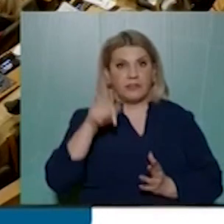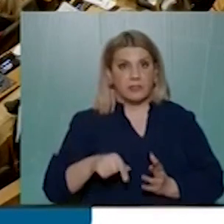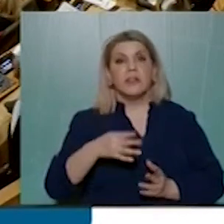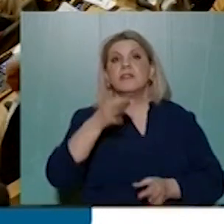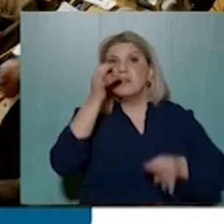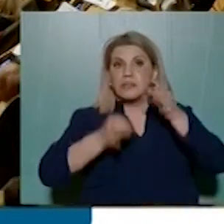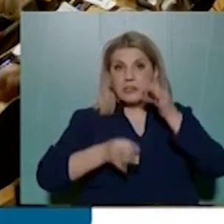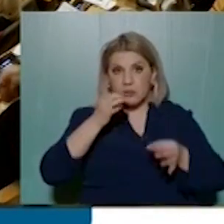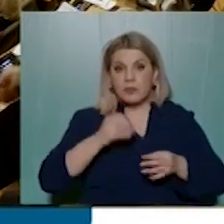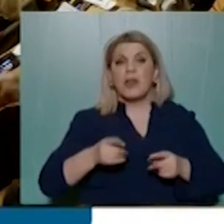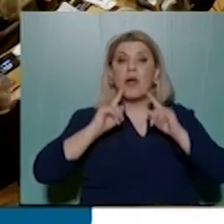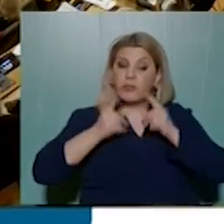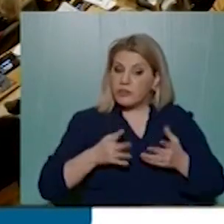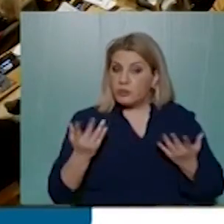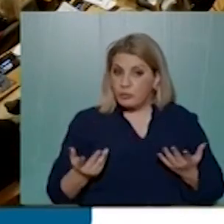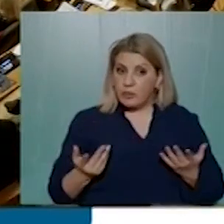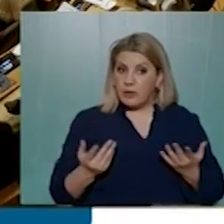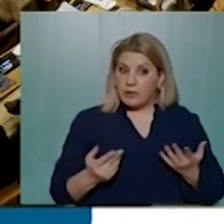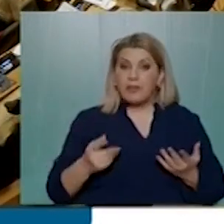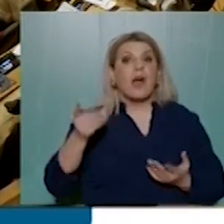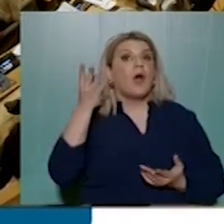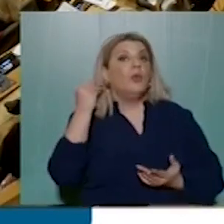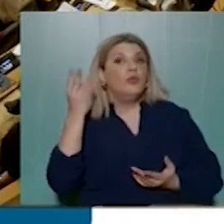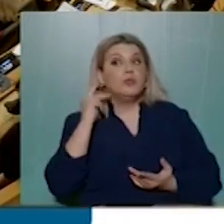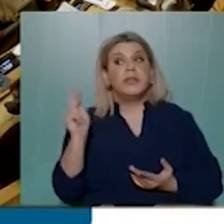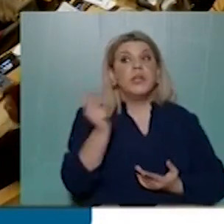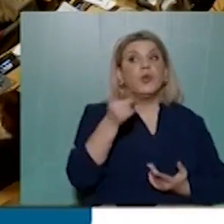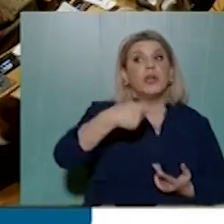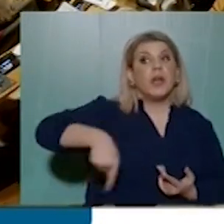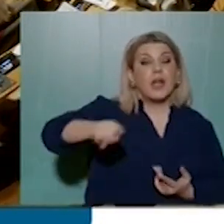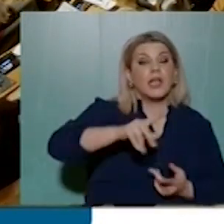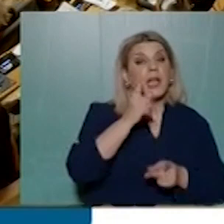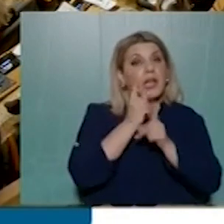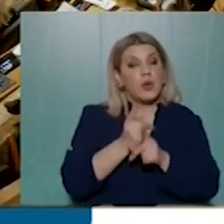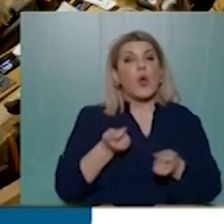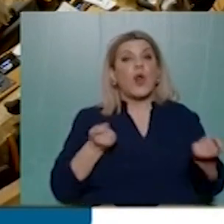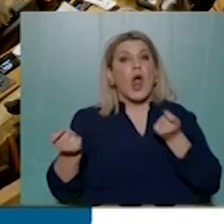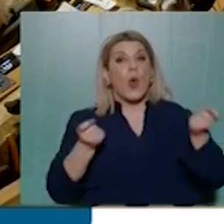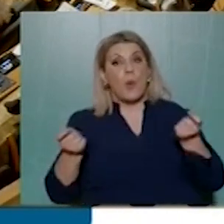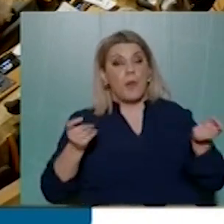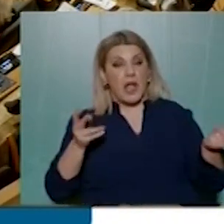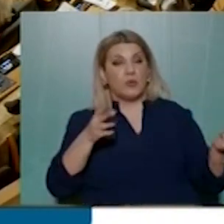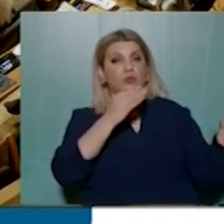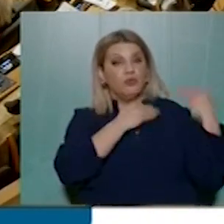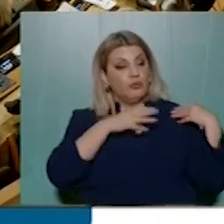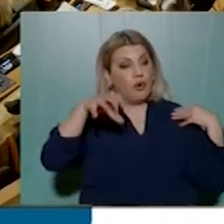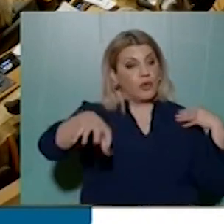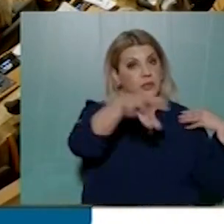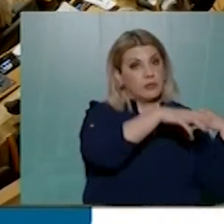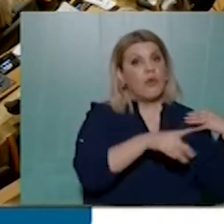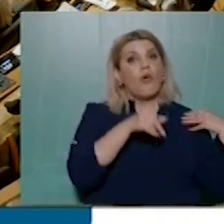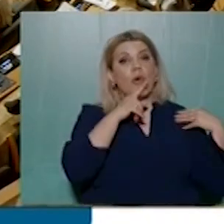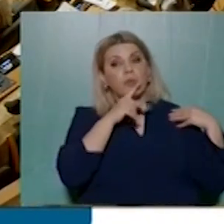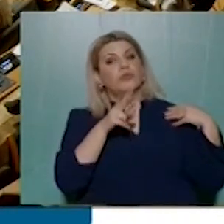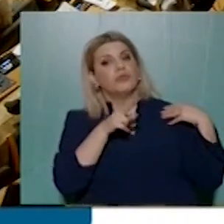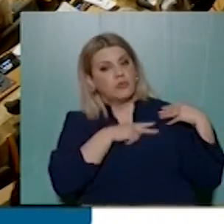συζητήσουμε να αποφασίσουμε να αφουγκραστούμε την κοινωνία και κυρίως τους οργανωμένους μαζικούς φορείς όπως νομίζω